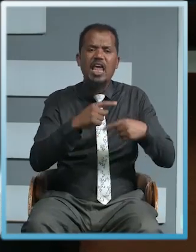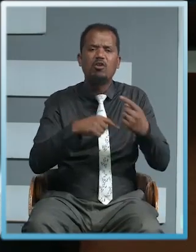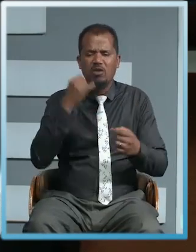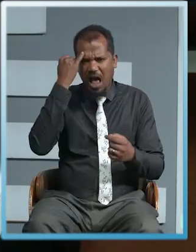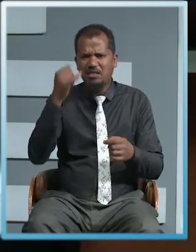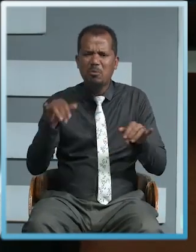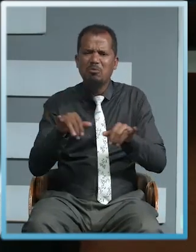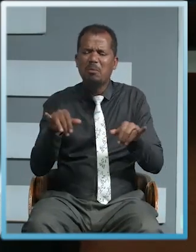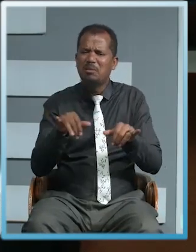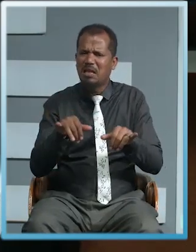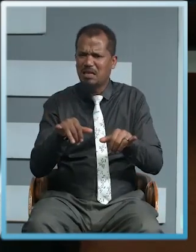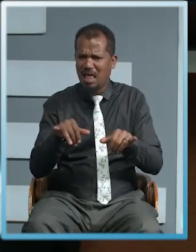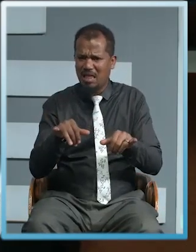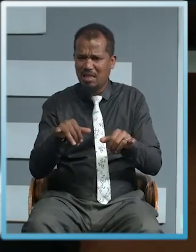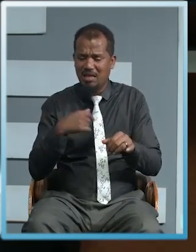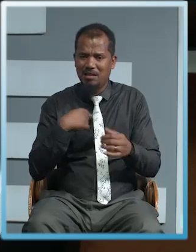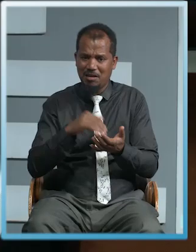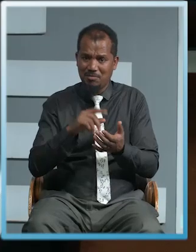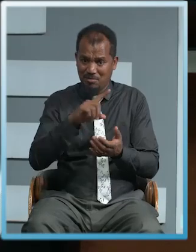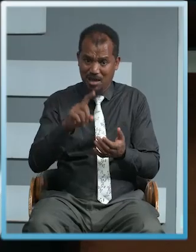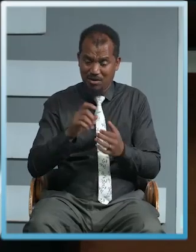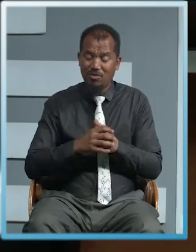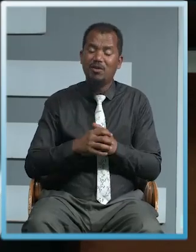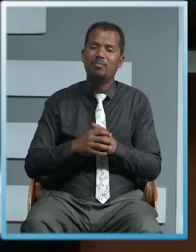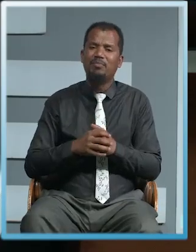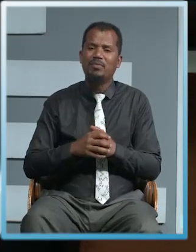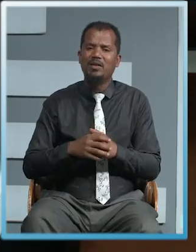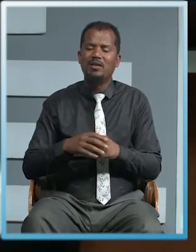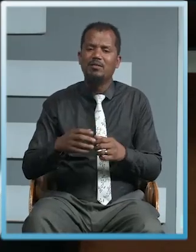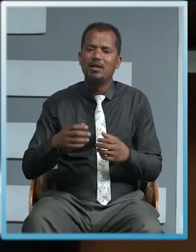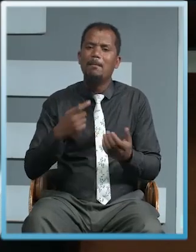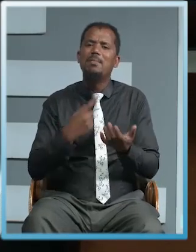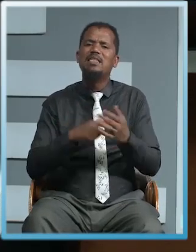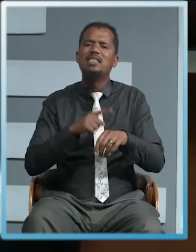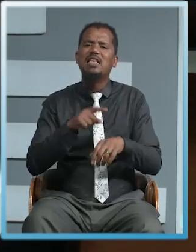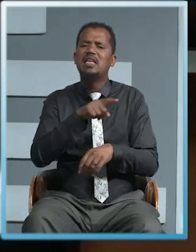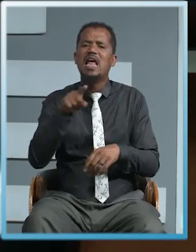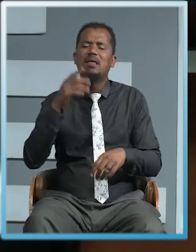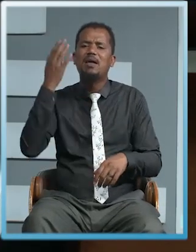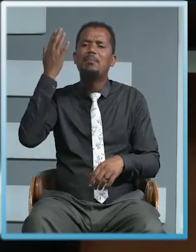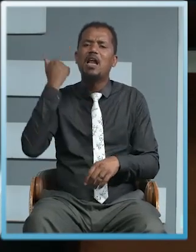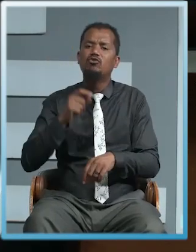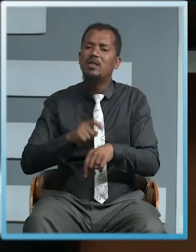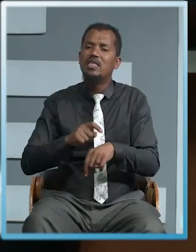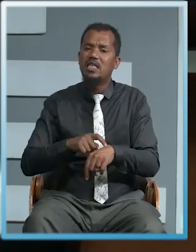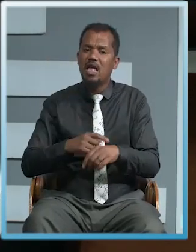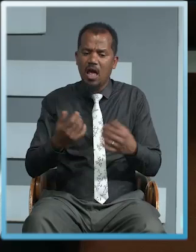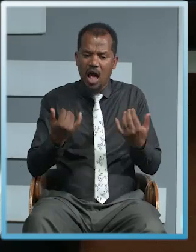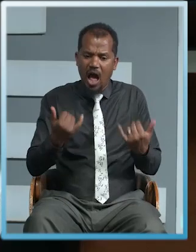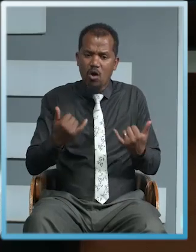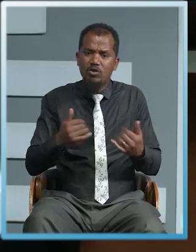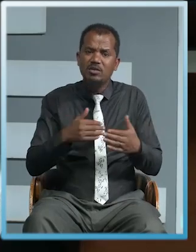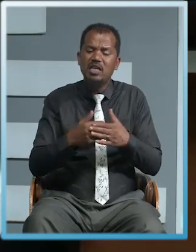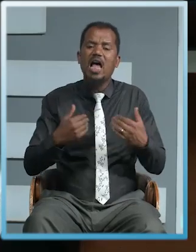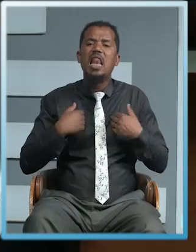የሄዳችሁበት ሐሳቡ ተመሳሳይ ስለሆነ ነው ከዛ ጋር ያነሳው ጥያቄውንም ማነሳውና በዛ ሰዓት እናንተ በነበራችሁበት ጊዜ አሁንም